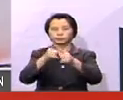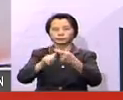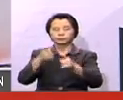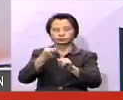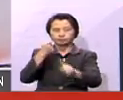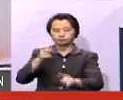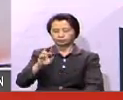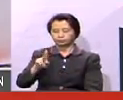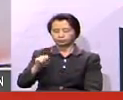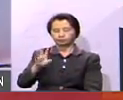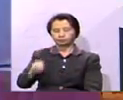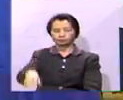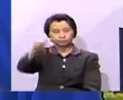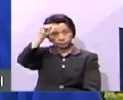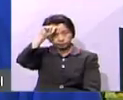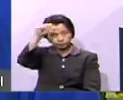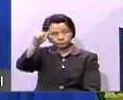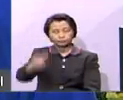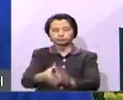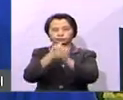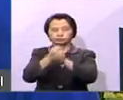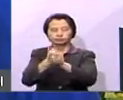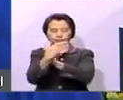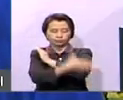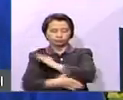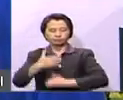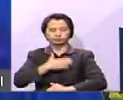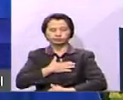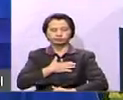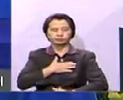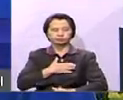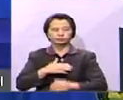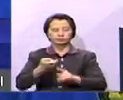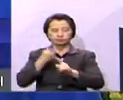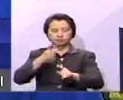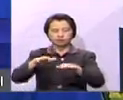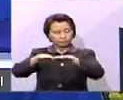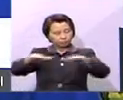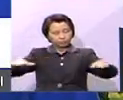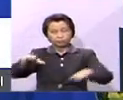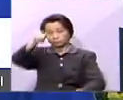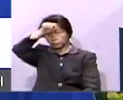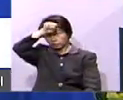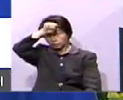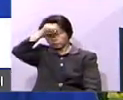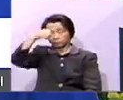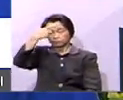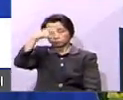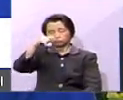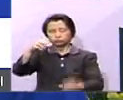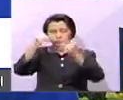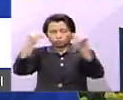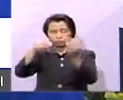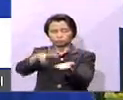angkasapuri assalamualualaikum dan salam negaraku Sehati sejiwa pisan langsung dari dataran segamat Johor sebbena dengan Majlis peristirahan Majlis